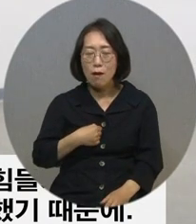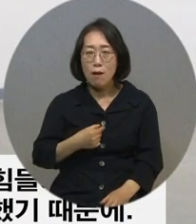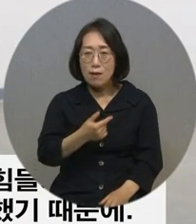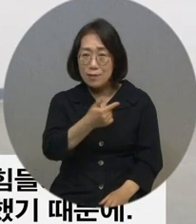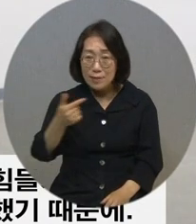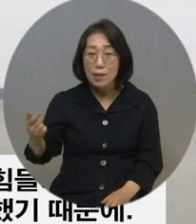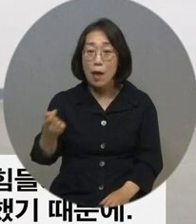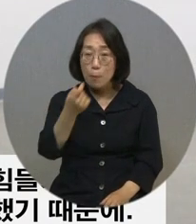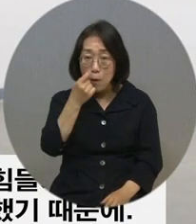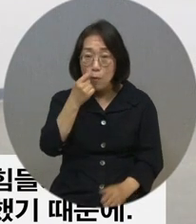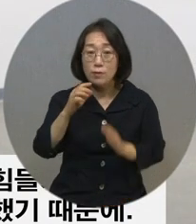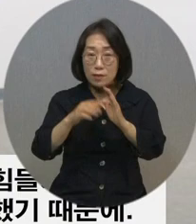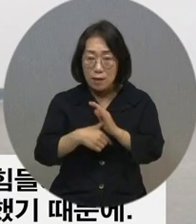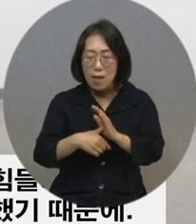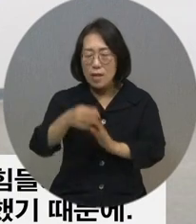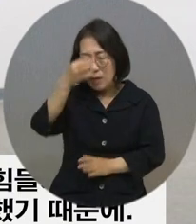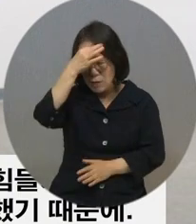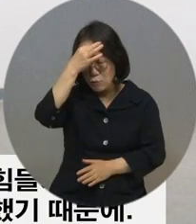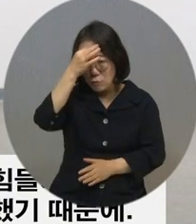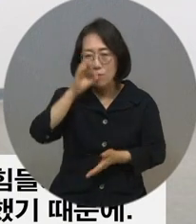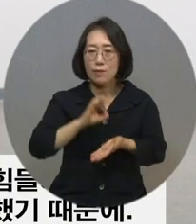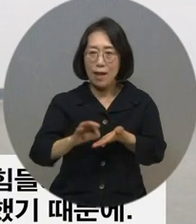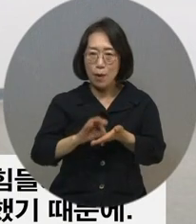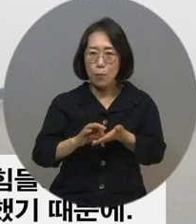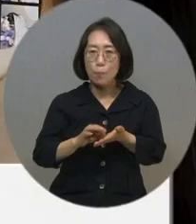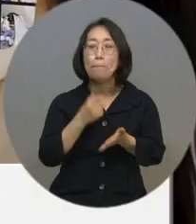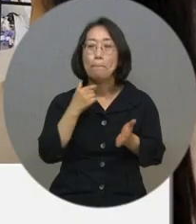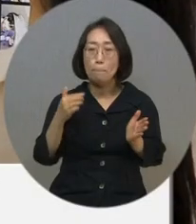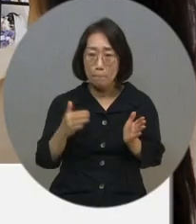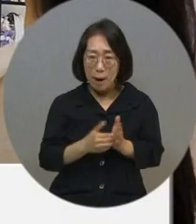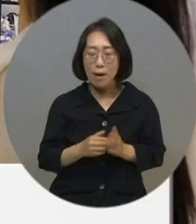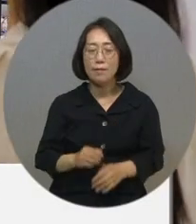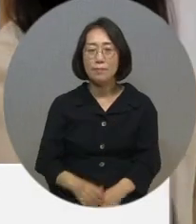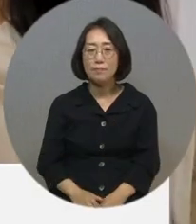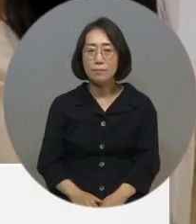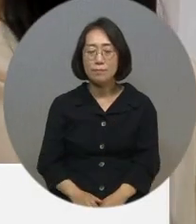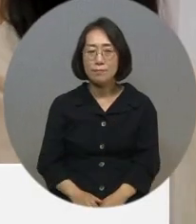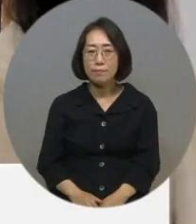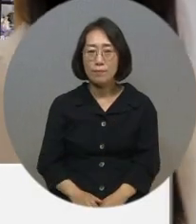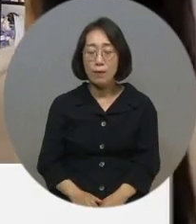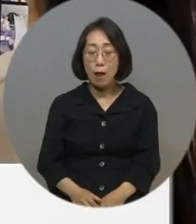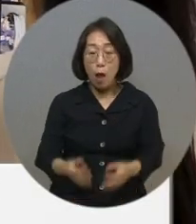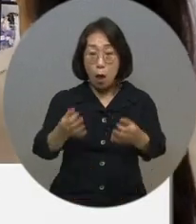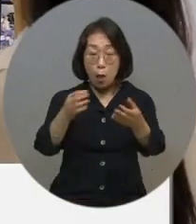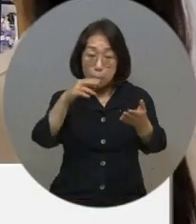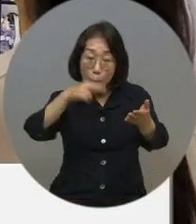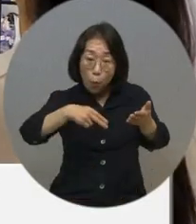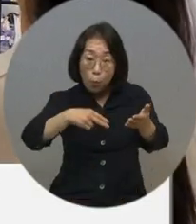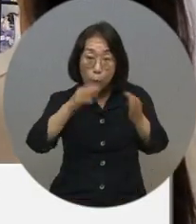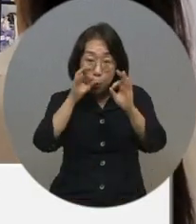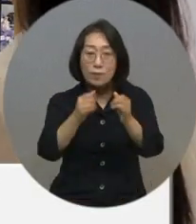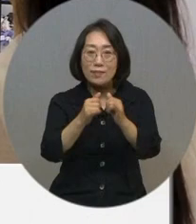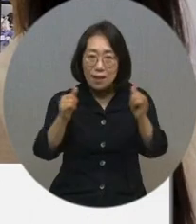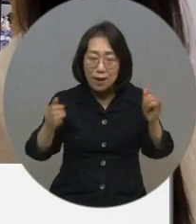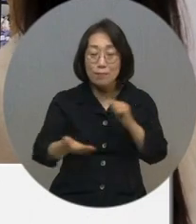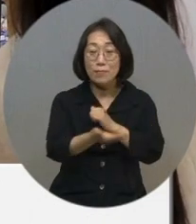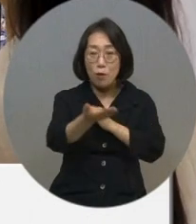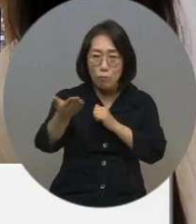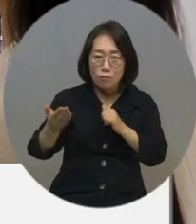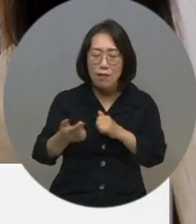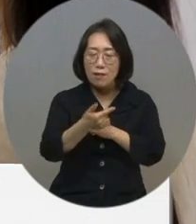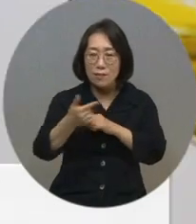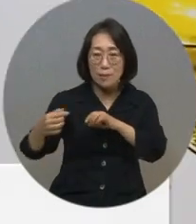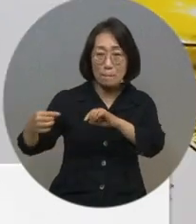때 그 여러 가지 스킬들을 썼던 작품이기도 했기 때문에 작가는 작품을 봐주시는 독자분들 덕분에 큰